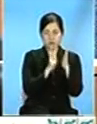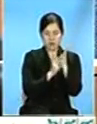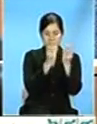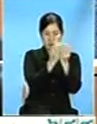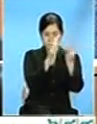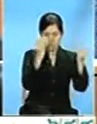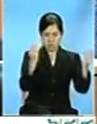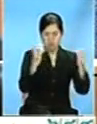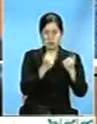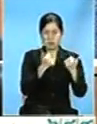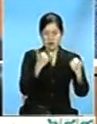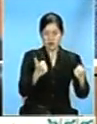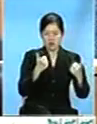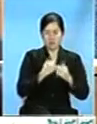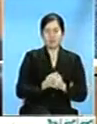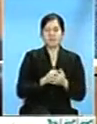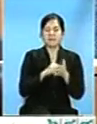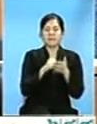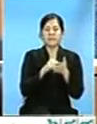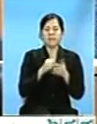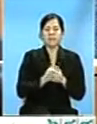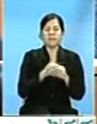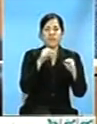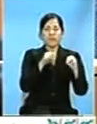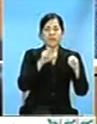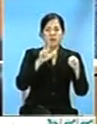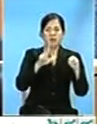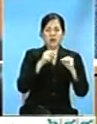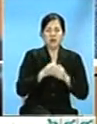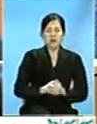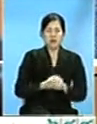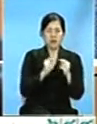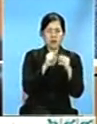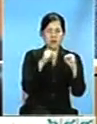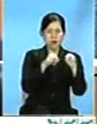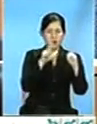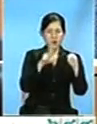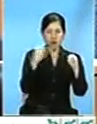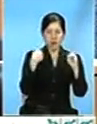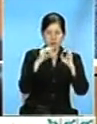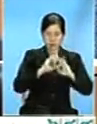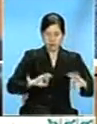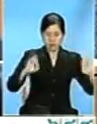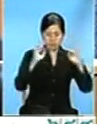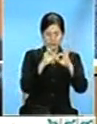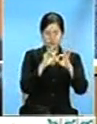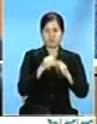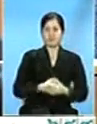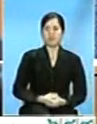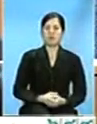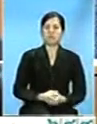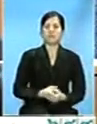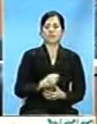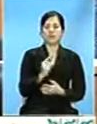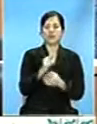ขรัฐธรรมนูญครั้งนี้ครับมาตรา3เป็นหนึ่งในมาตราสำคัญใน